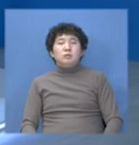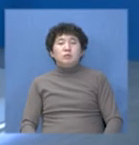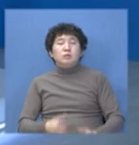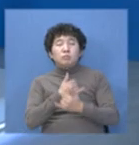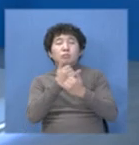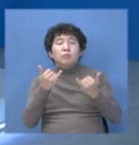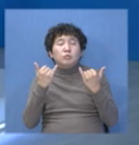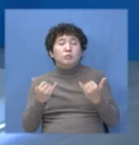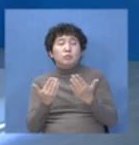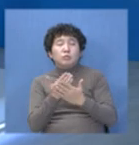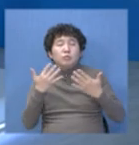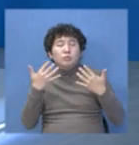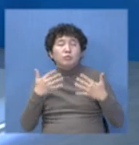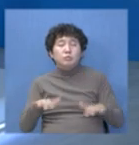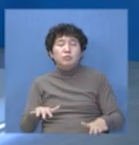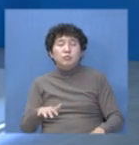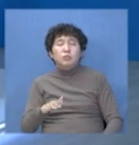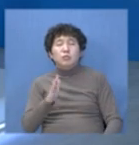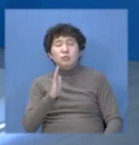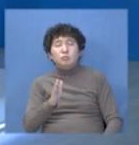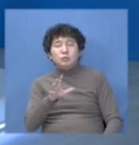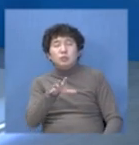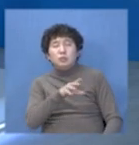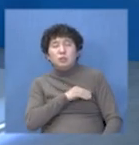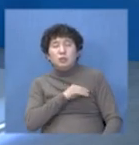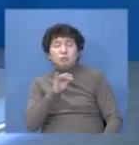Құрметті көрермен, бүгінгі айтарымыз осы. Жаңалықтарды